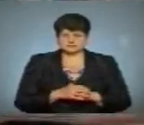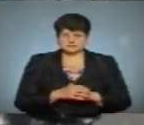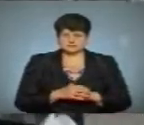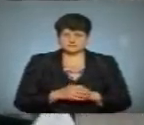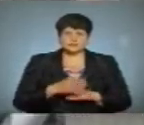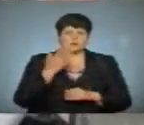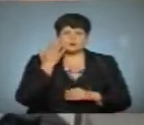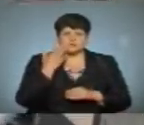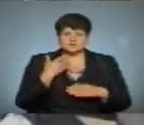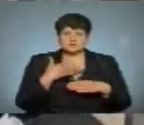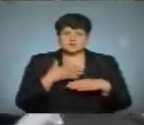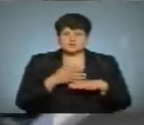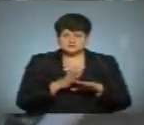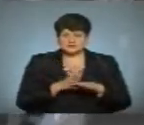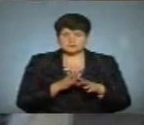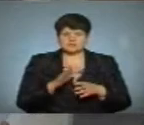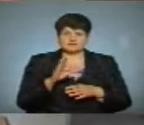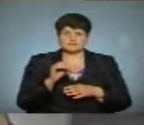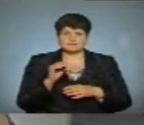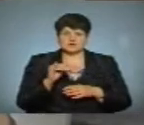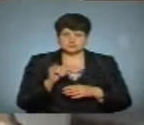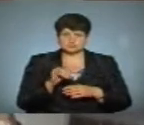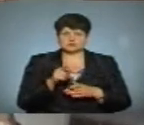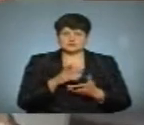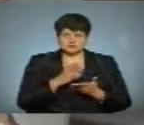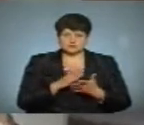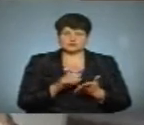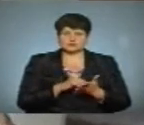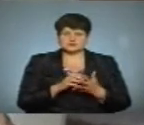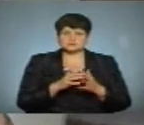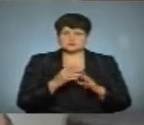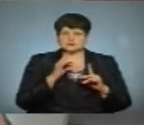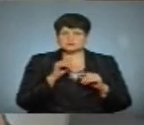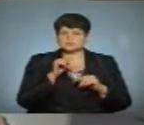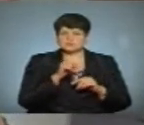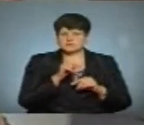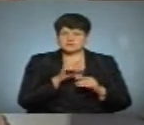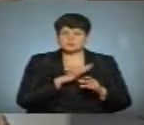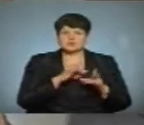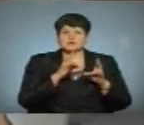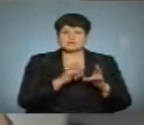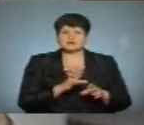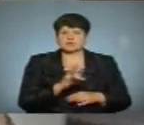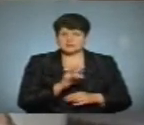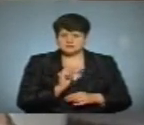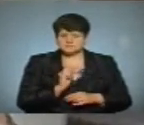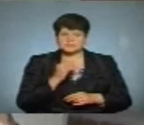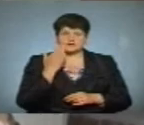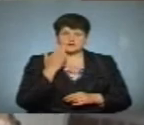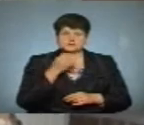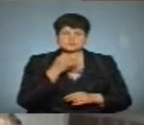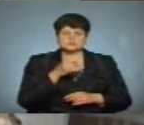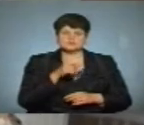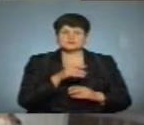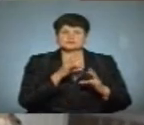коли розвалили цю вежу, тому що вона була признана, є документація в селищній раді, що вона була аварійна. Коли признали її